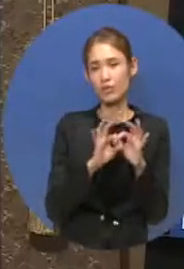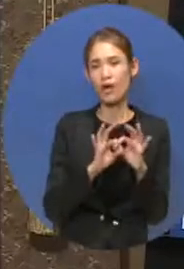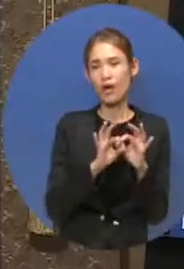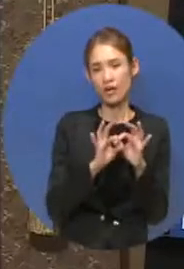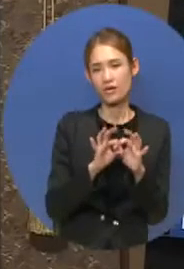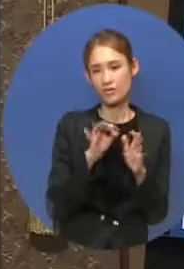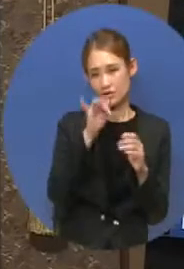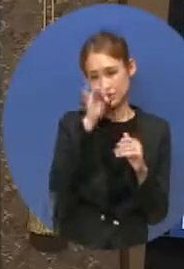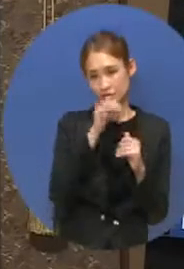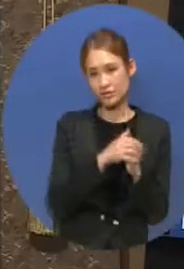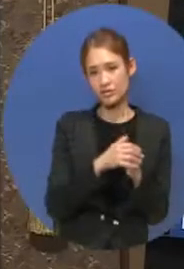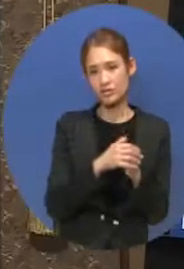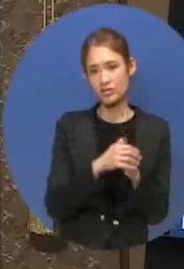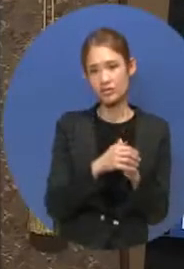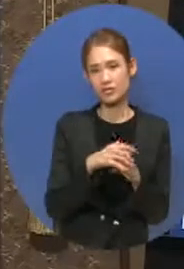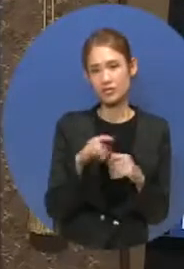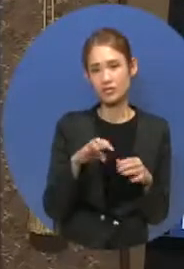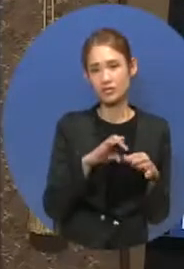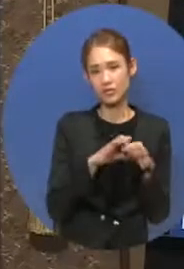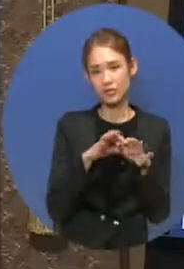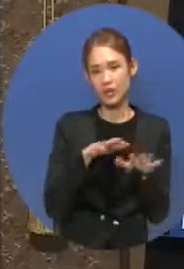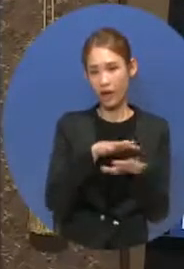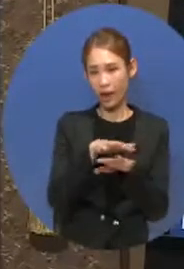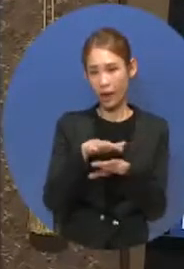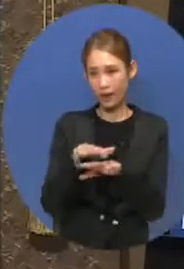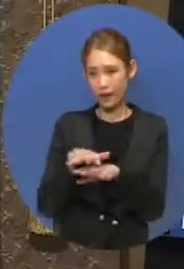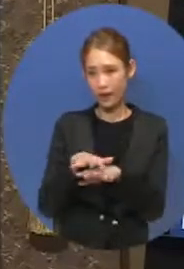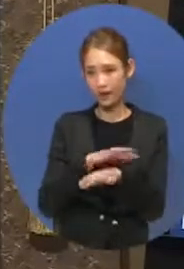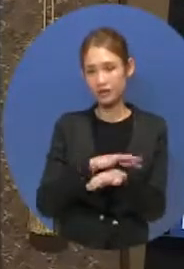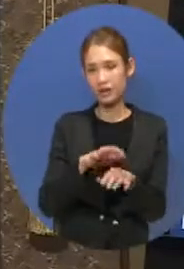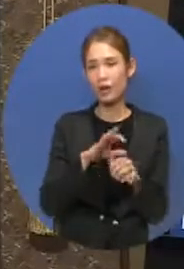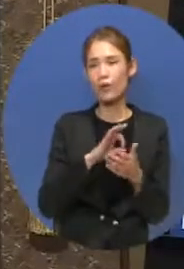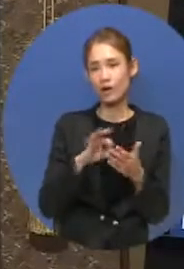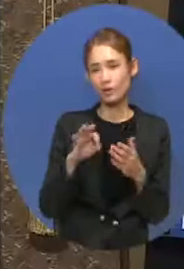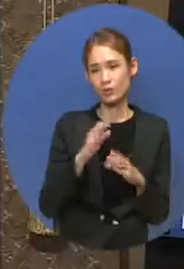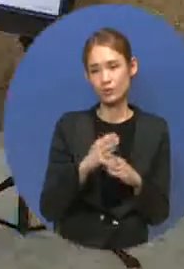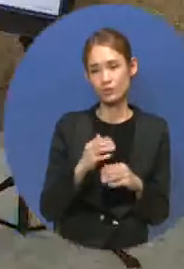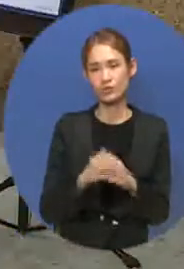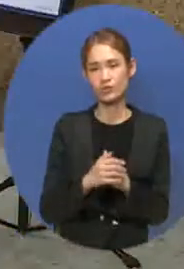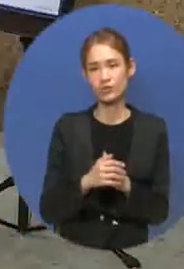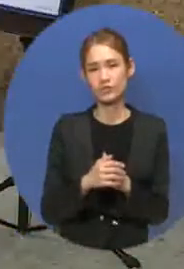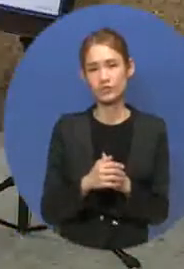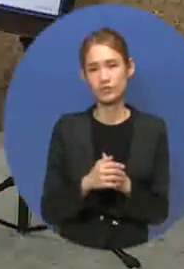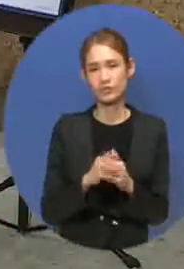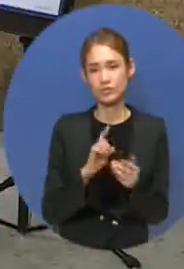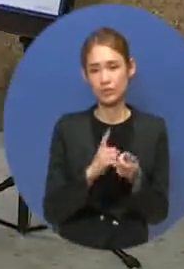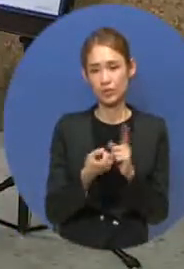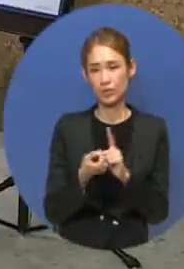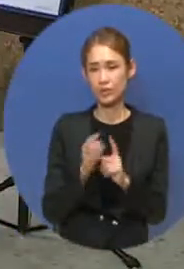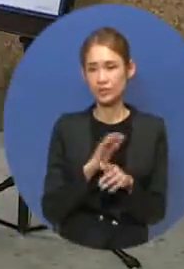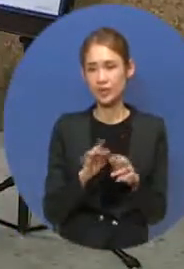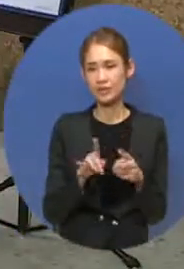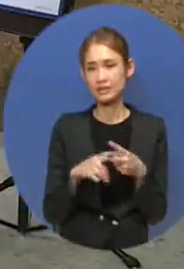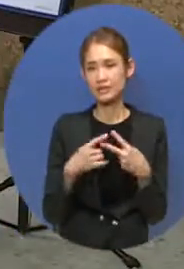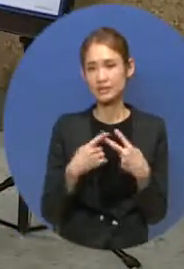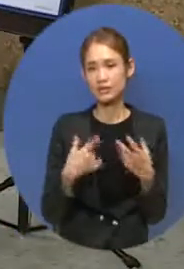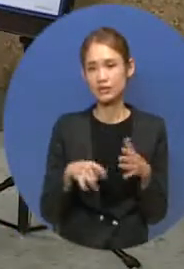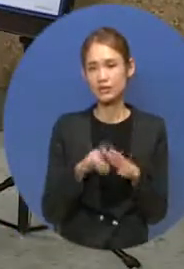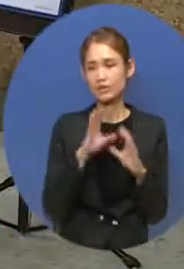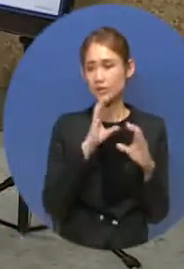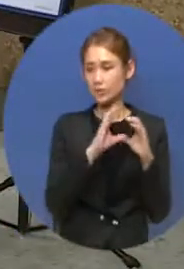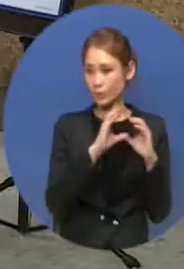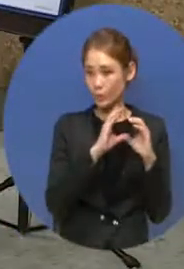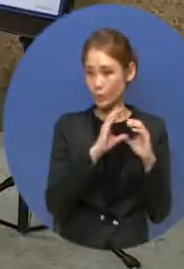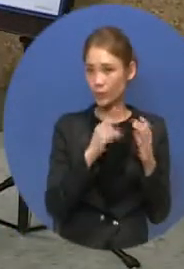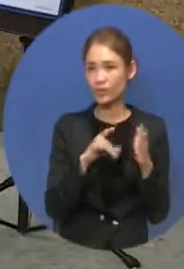형성되어 있으시잖아요. 그래서 그 관계망을 저희가 잘 활용하고 있습니다. 그러니까 서로를 더 잘 이해할 수 있고 의사소통할 수 있는